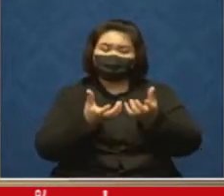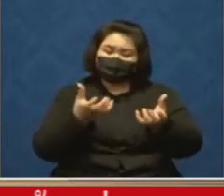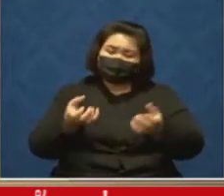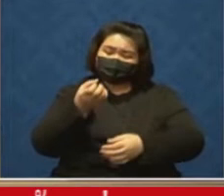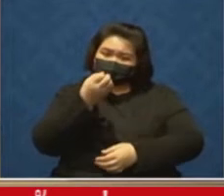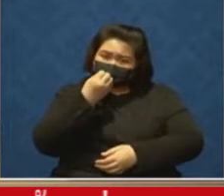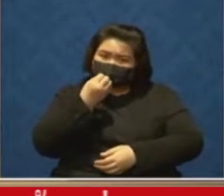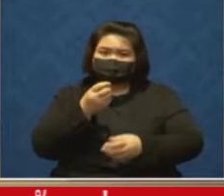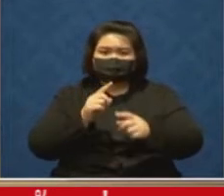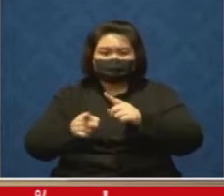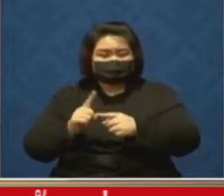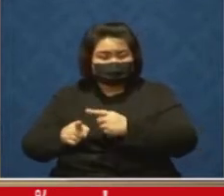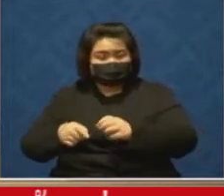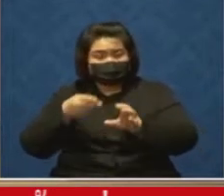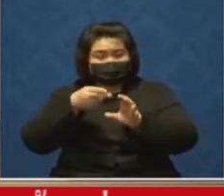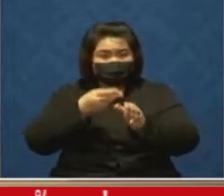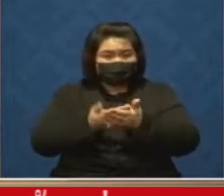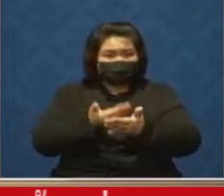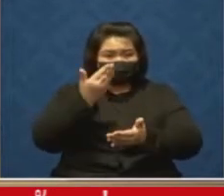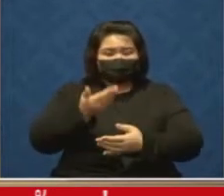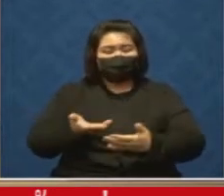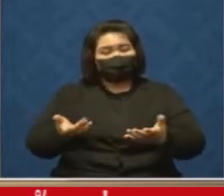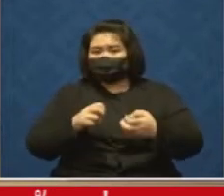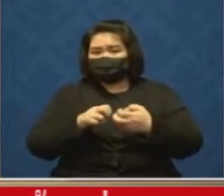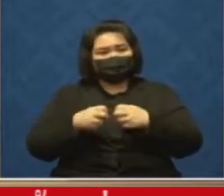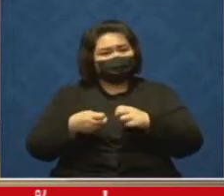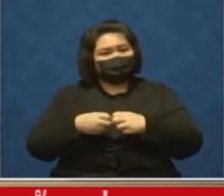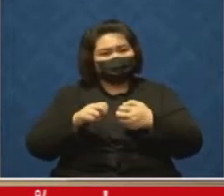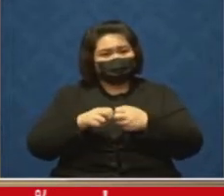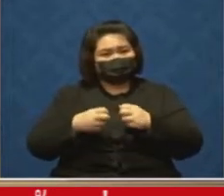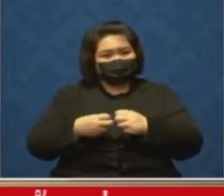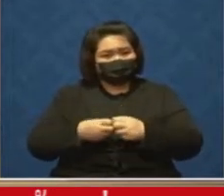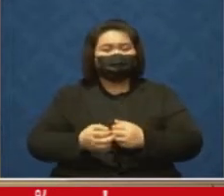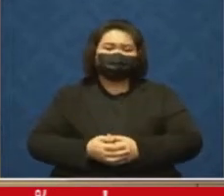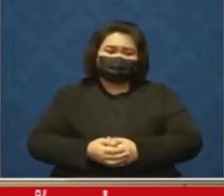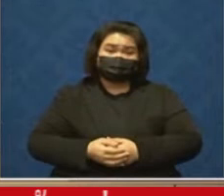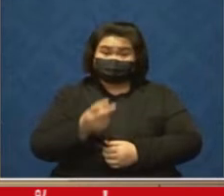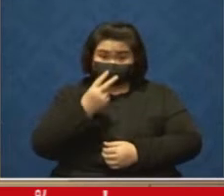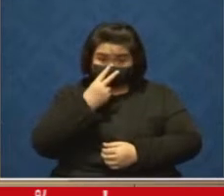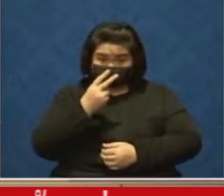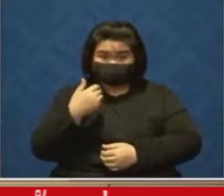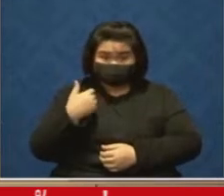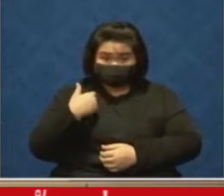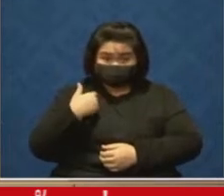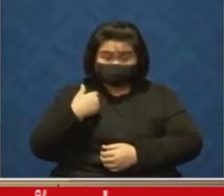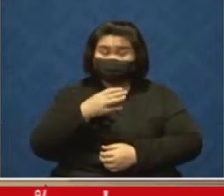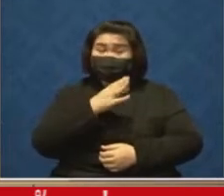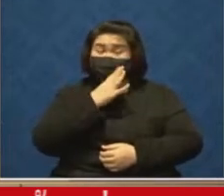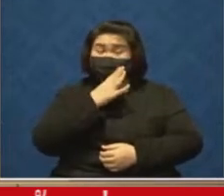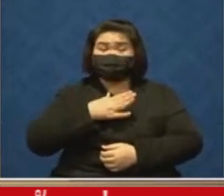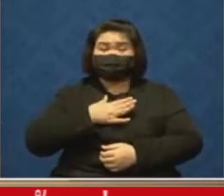ันนะมันแพงเนี่ยทำให้เด Αง ไปหมดครับแต่ละครั้ง ท่หปทานเห็นไครับ Çokาเวลาเราจะ